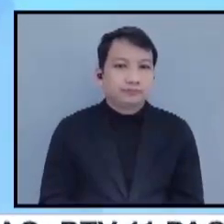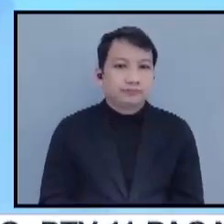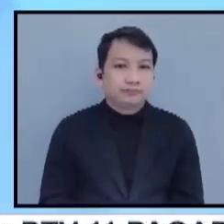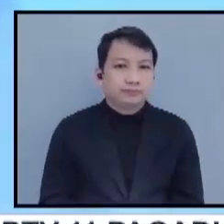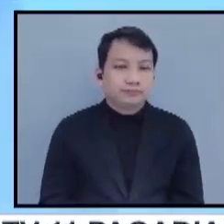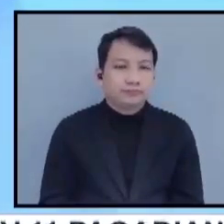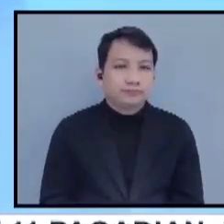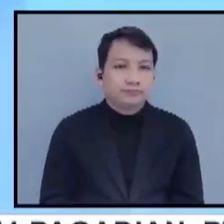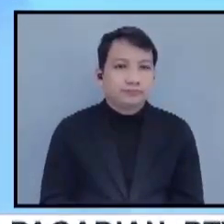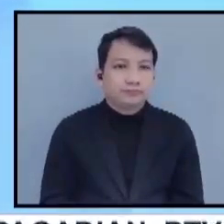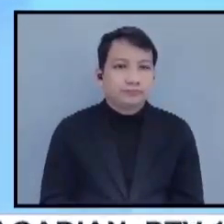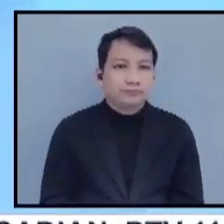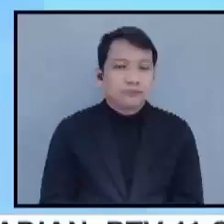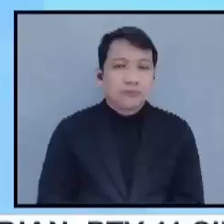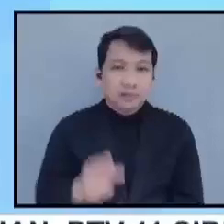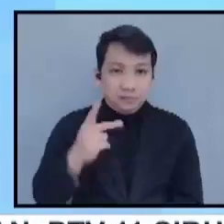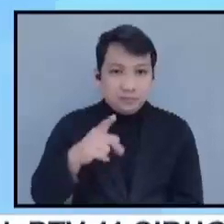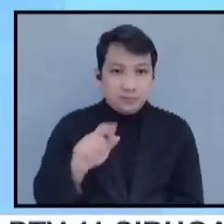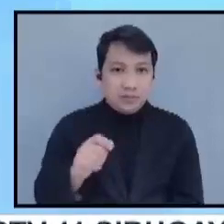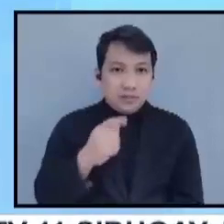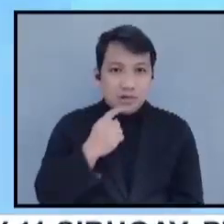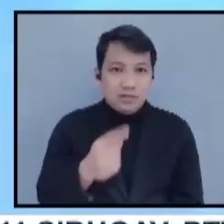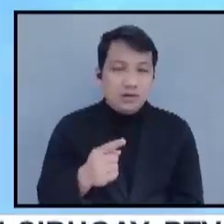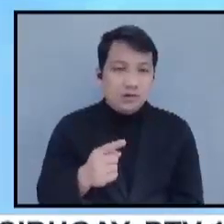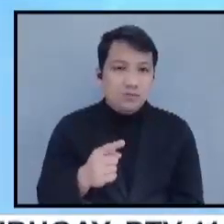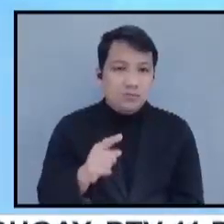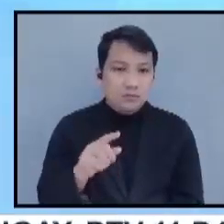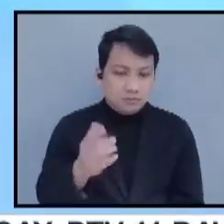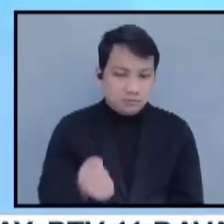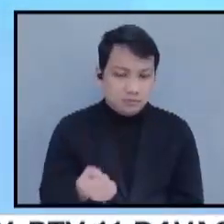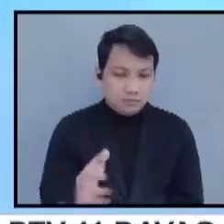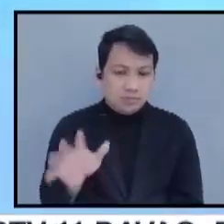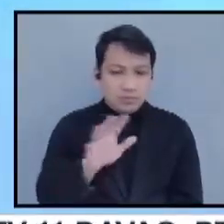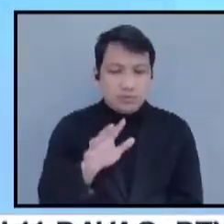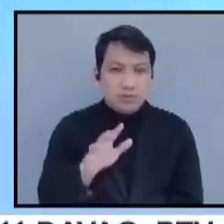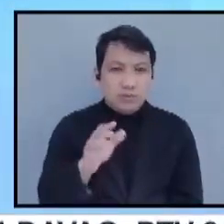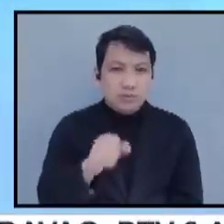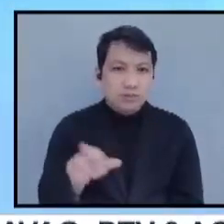Patrick De Jesus, para sa Morning Show ng Bayan, Rise and Shine, Pilipinas.